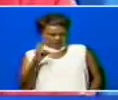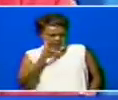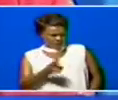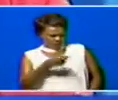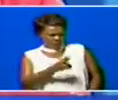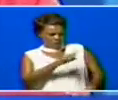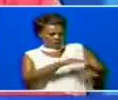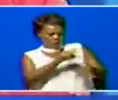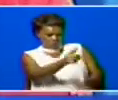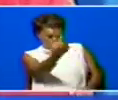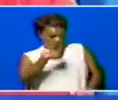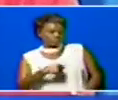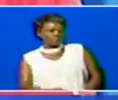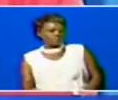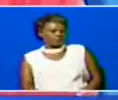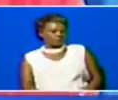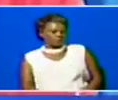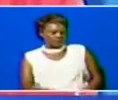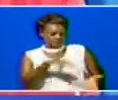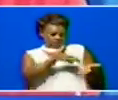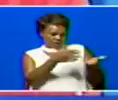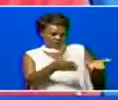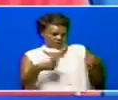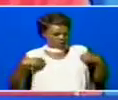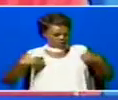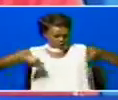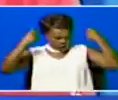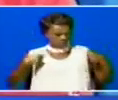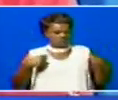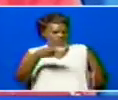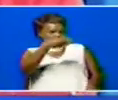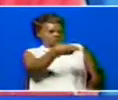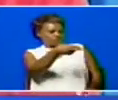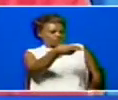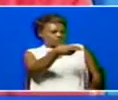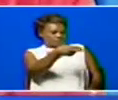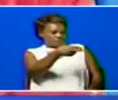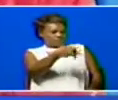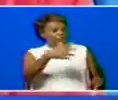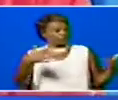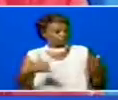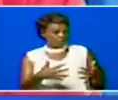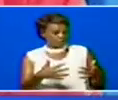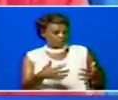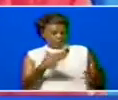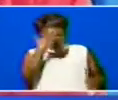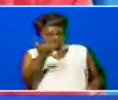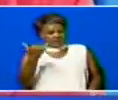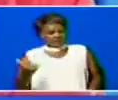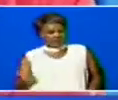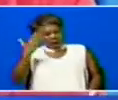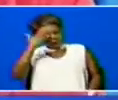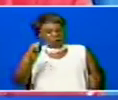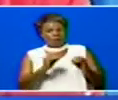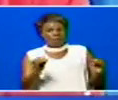Then anakuita, hebu kuja Janet, umesimama pale, toa nguo na amekushikia gun. Unajua unashtuka kama mtoto juu au una ujui